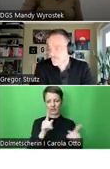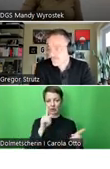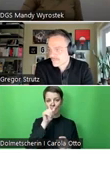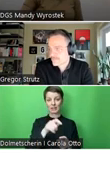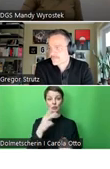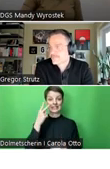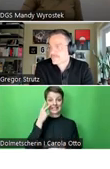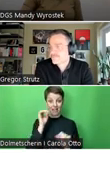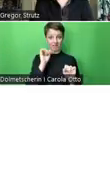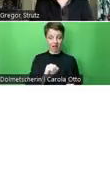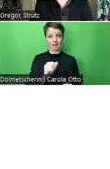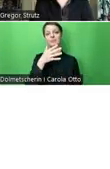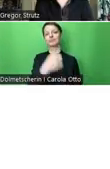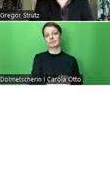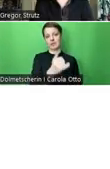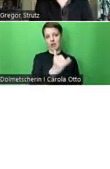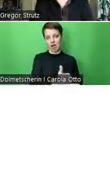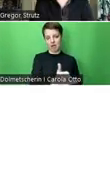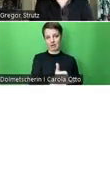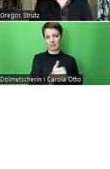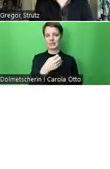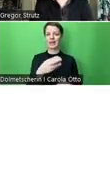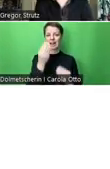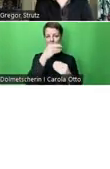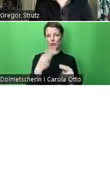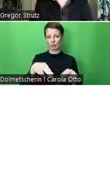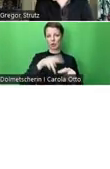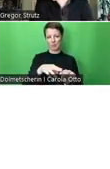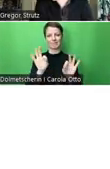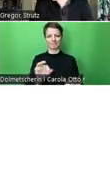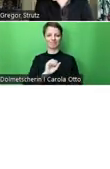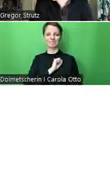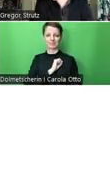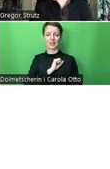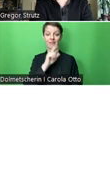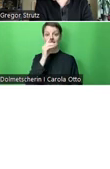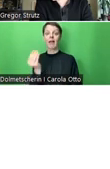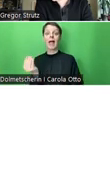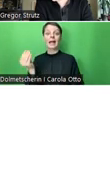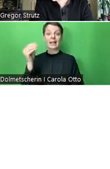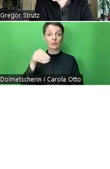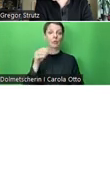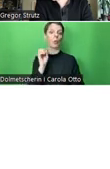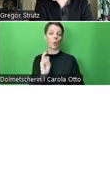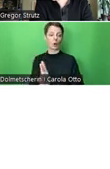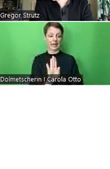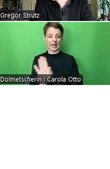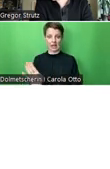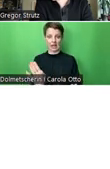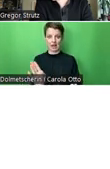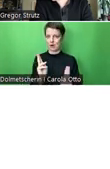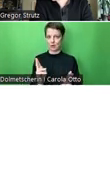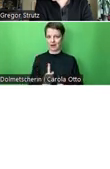Benutzer. Das heißt, wenn es für die irgendeine Ergänzung oder wenn es generell sich um eine Ergänzung handelt, okay. Aber sonst